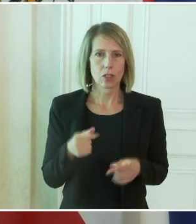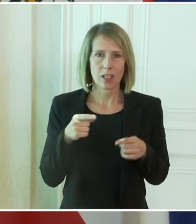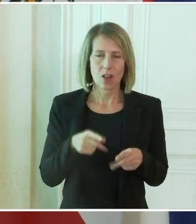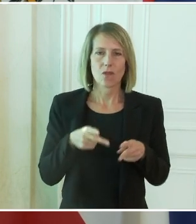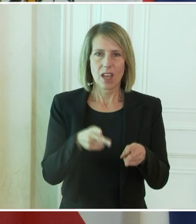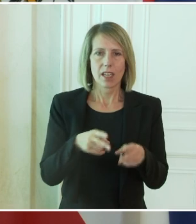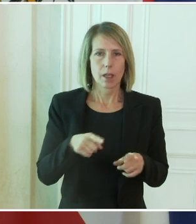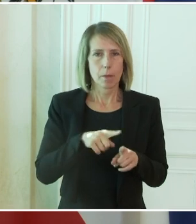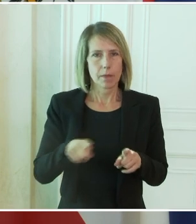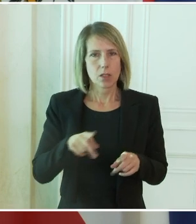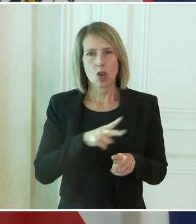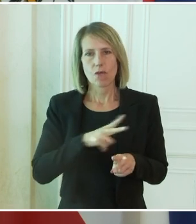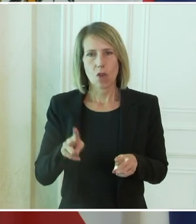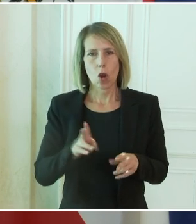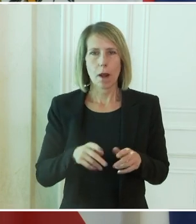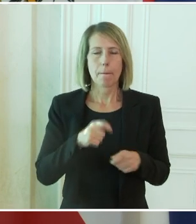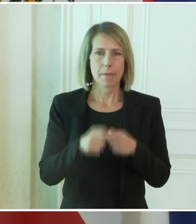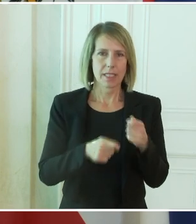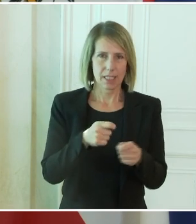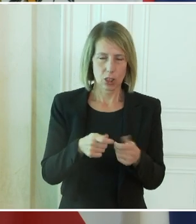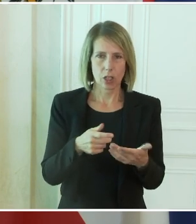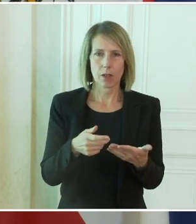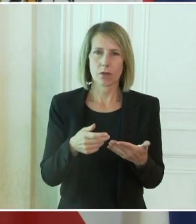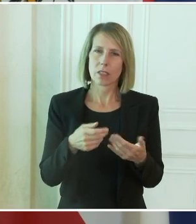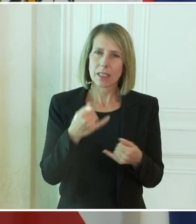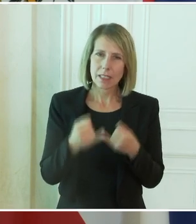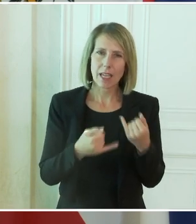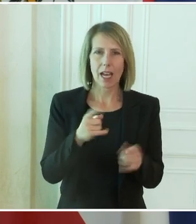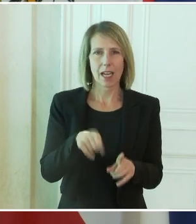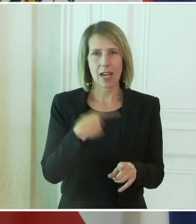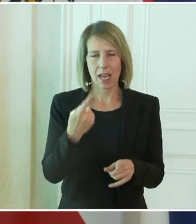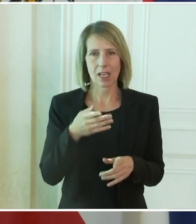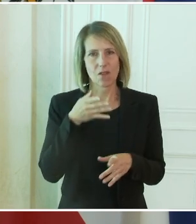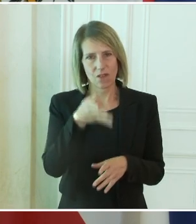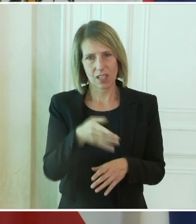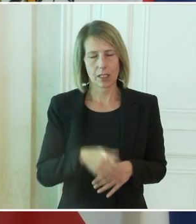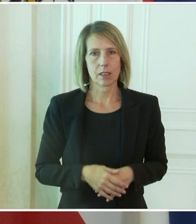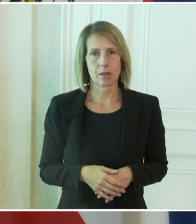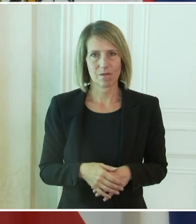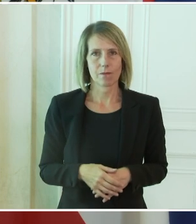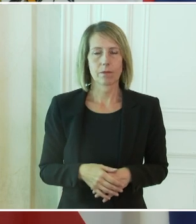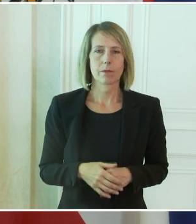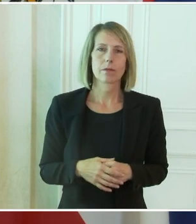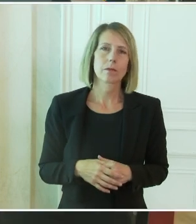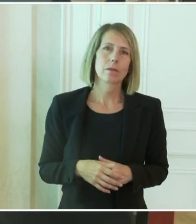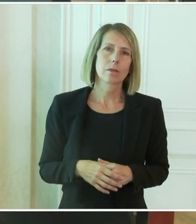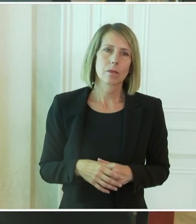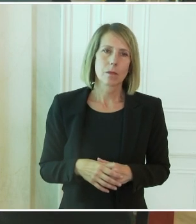bis zu einer Vollmitgliedschaft ein jahrelanger, zumindest jahrelanger sein wird.